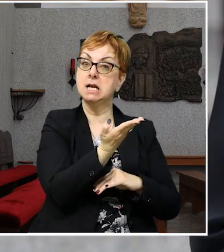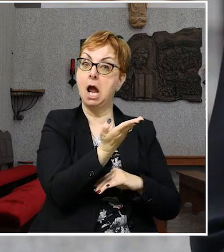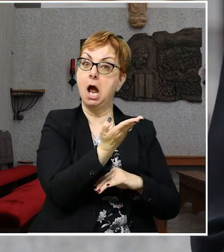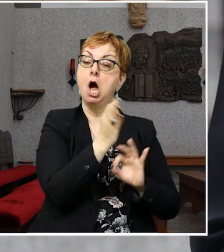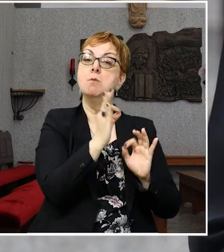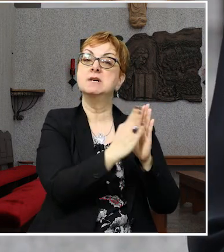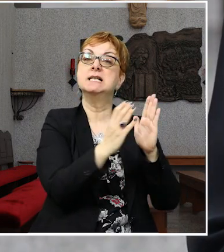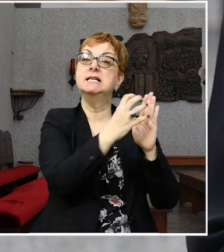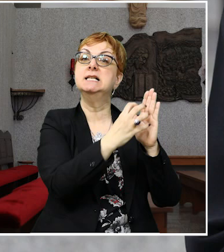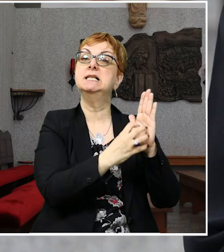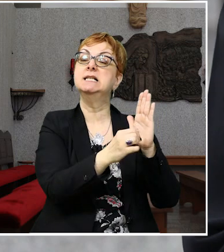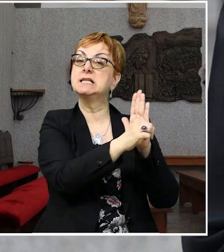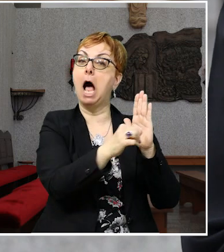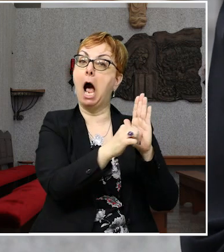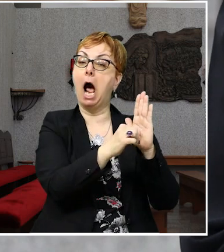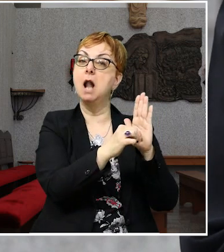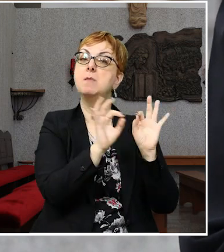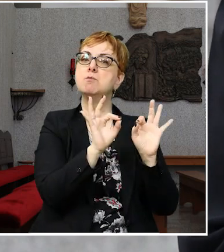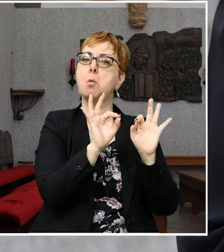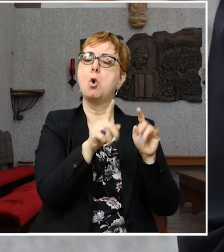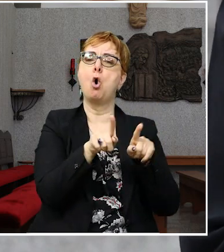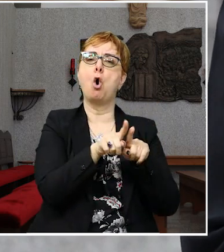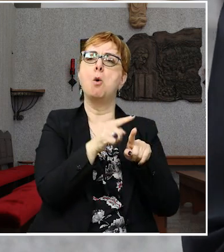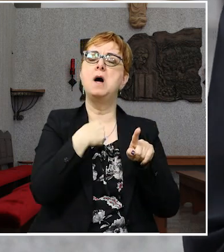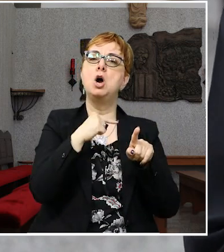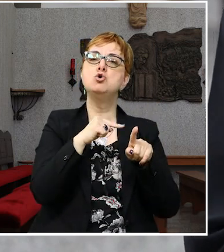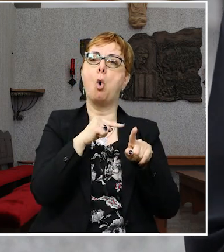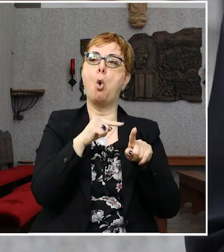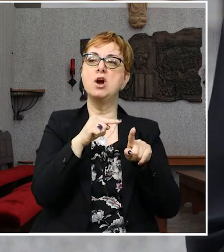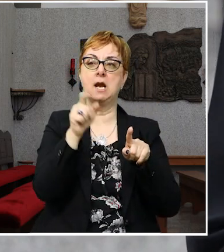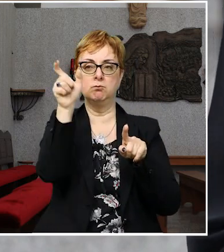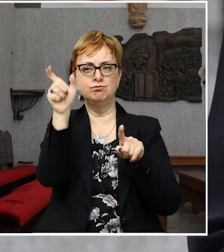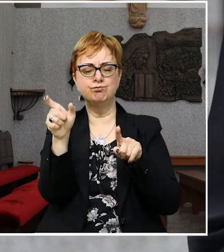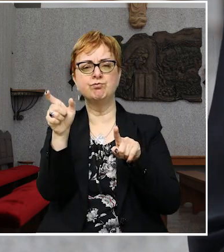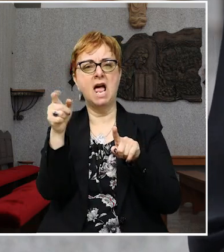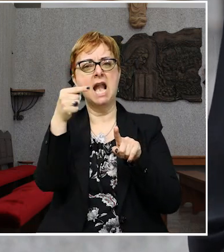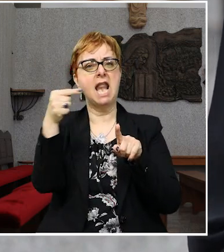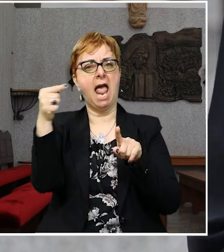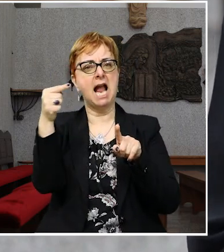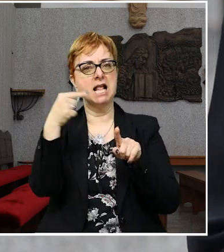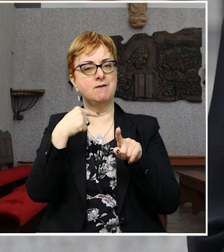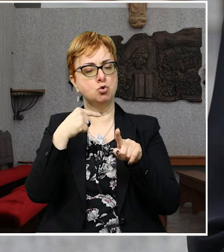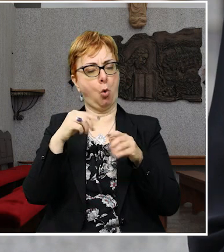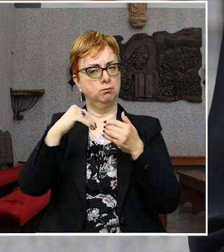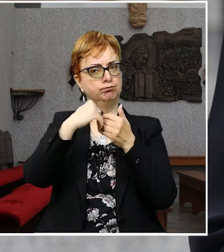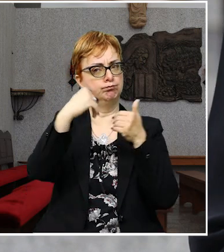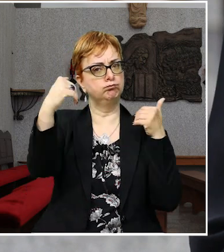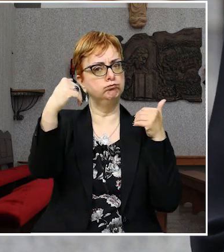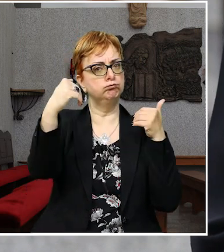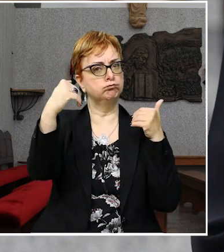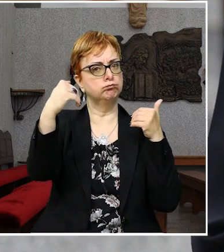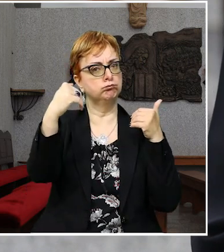ci aiutano a rimanere distanti da quella figura negativa che è l'empio e